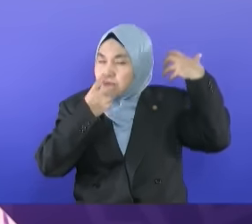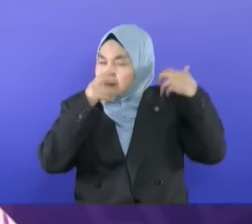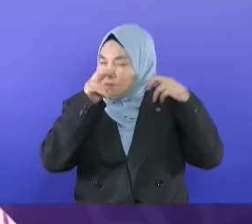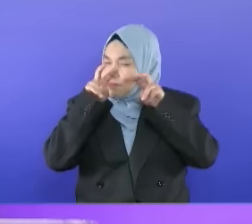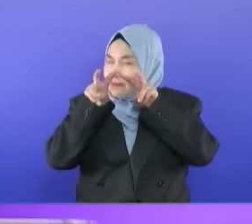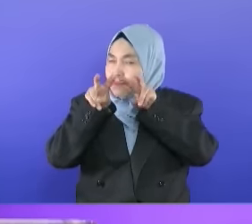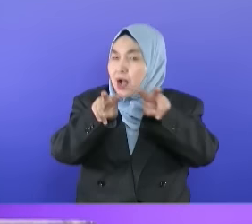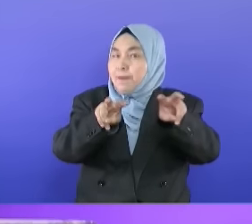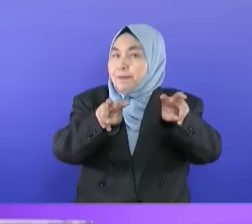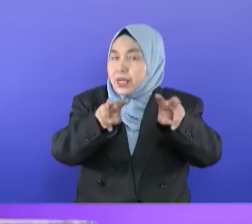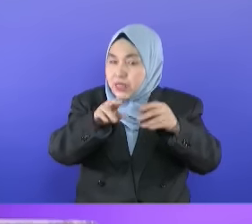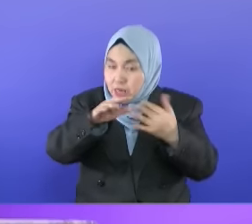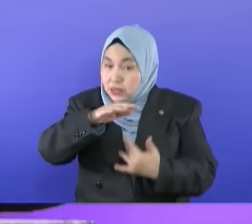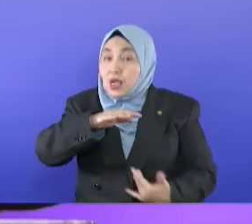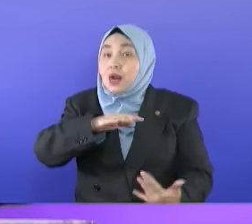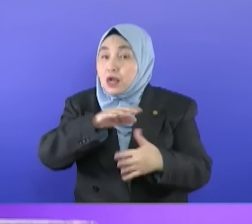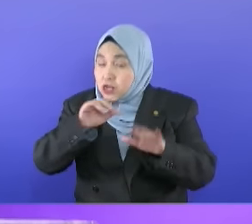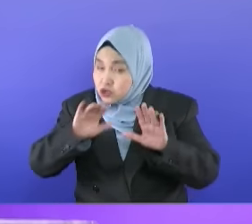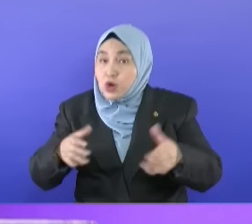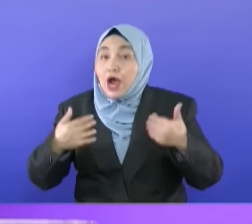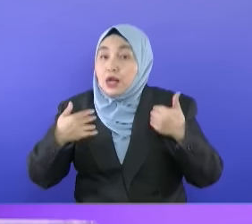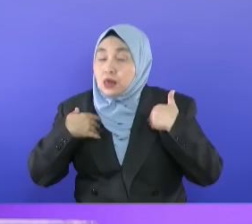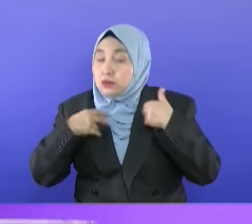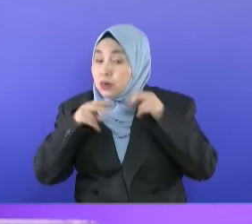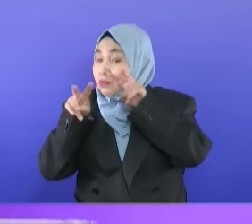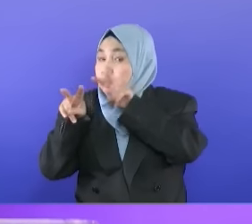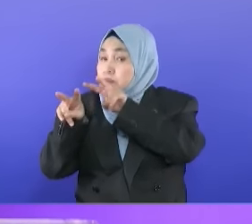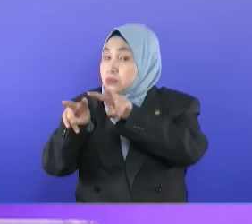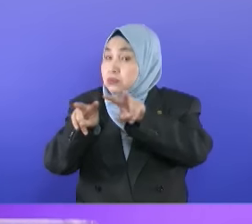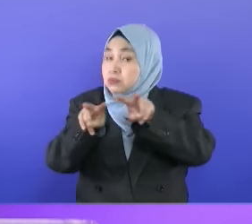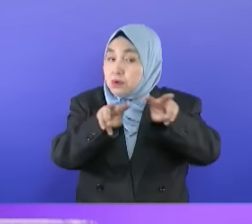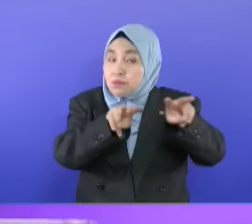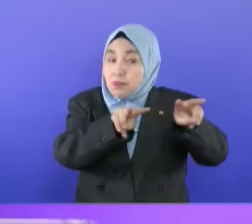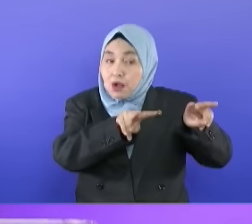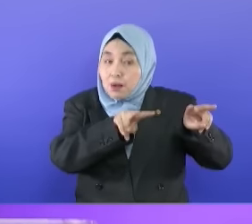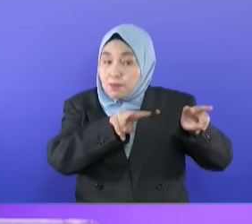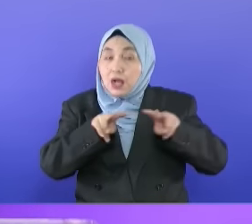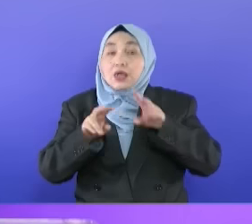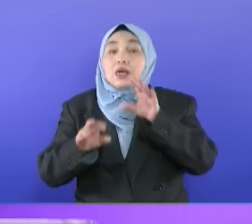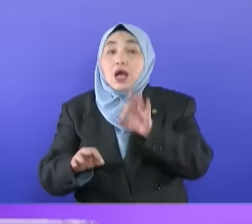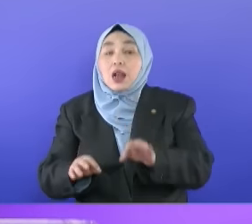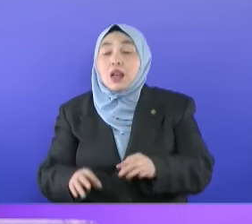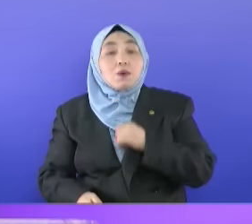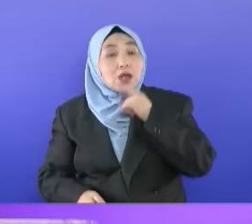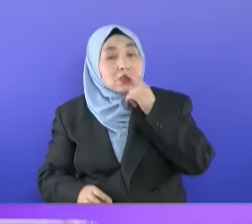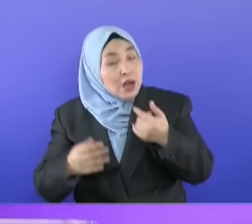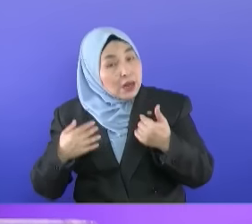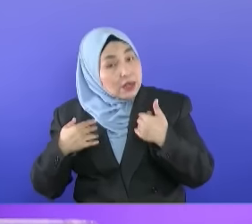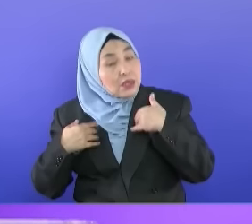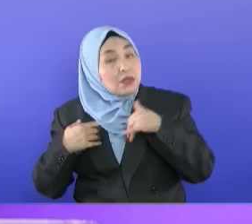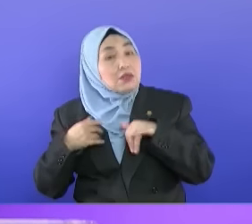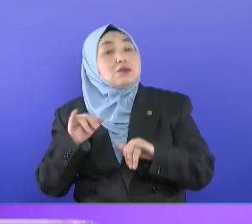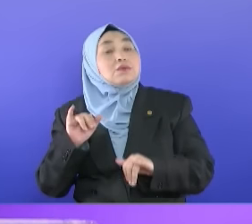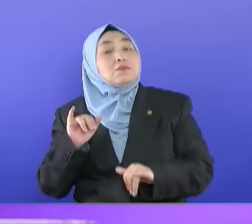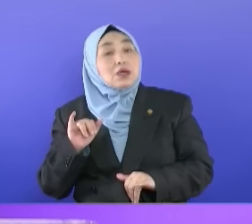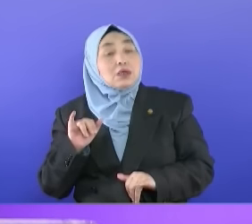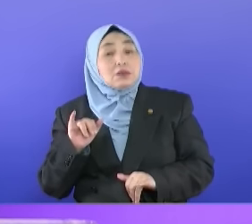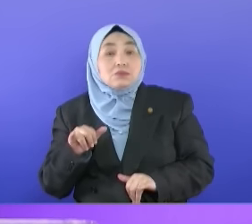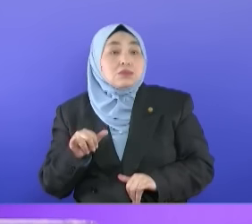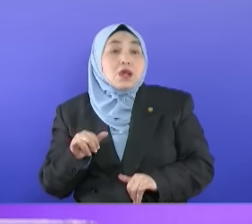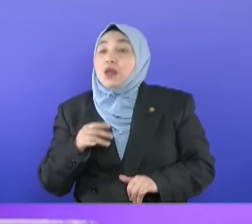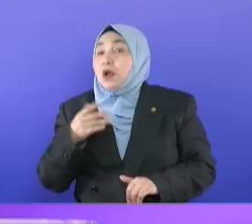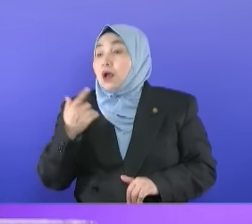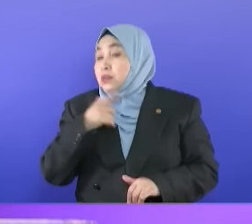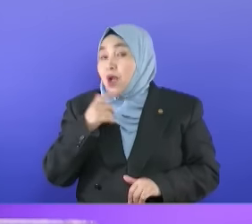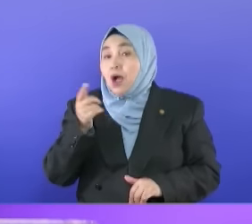maksudnya neraka itu sudah hadir dia sebenarnya memerhati saja kepada kita semua kalau Katakan ada yang memang kata Saya tidak